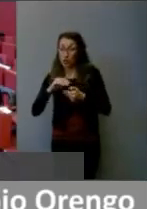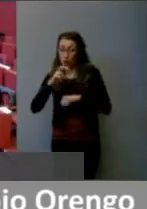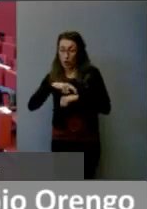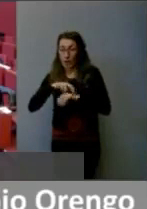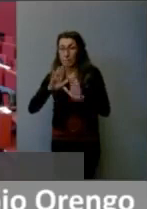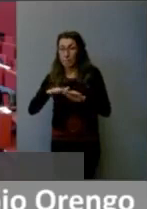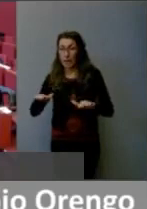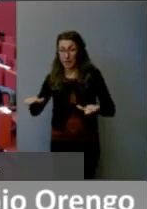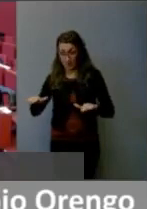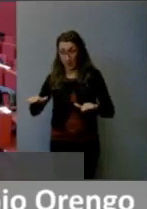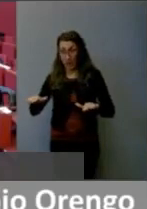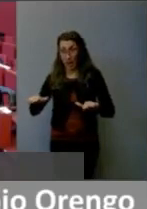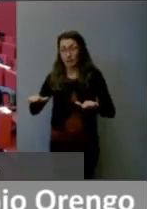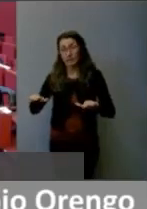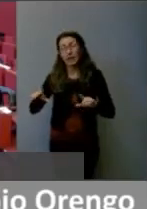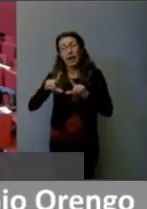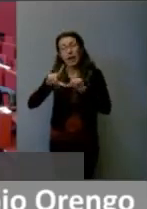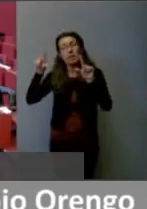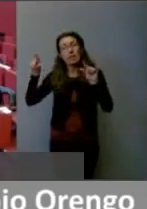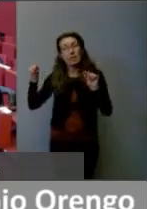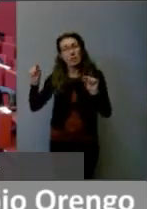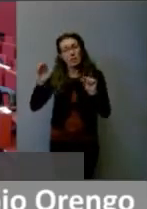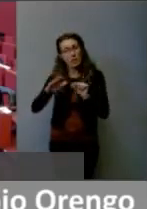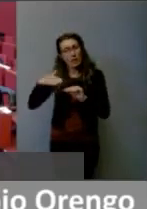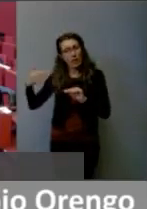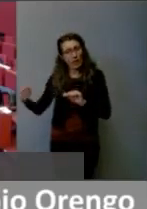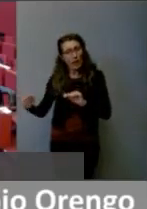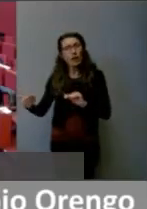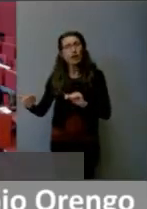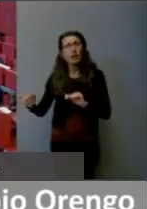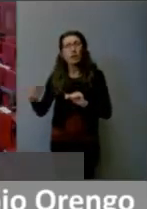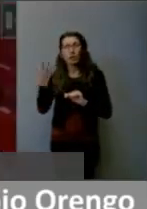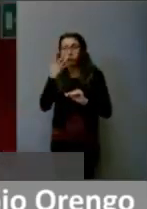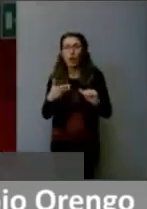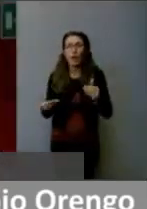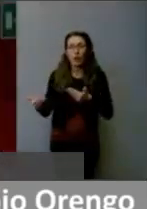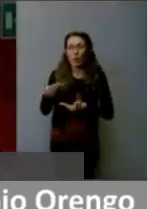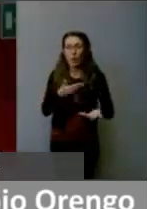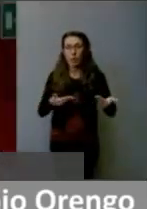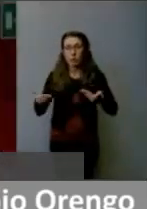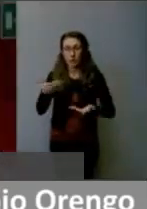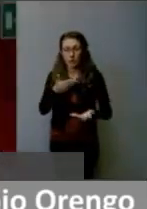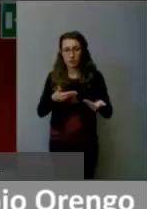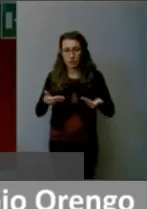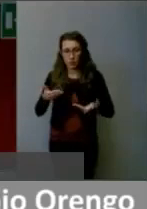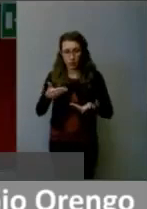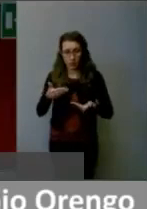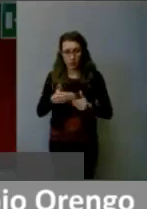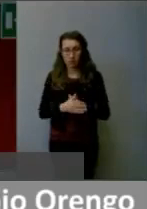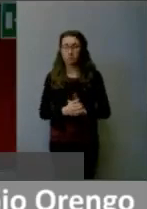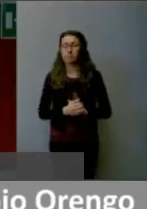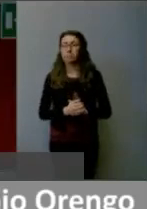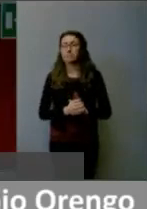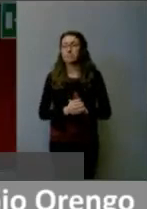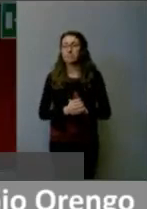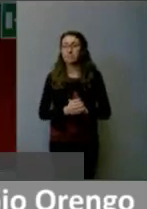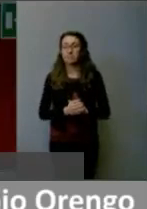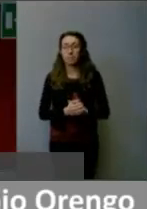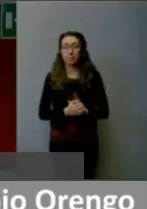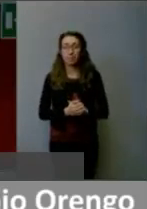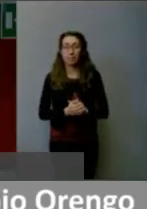per far che cosa? Sviluppare progetti a tutela della salute dei bambini e delle loro famiglie. A proposito, leggo